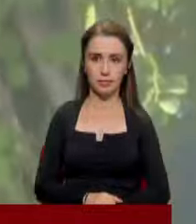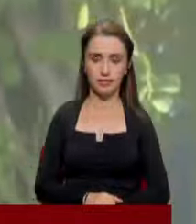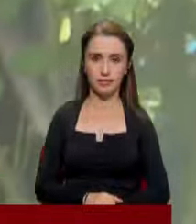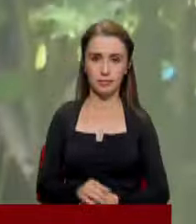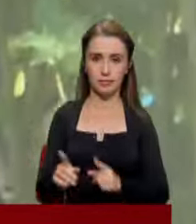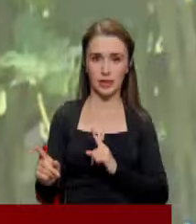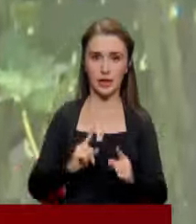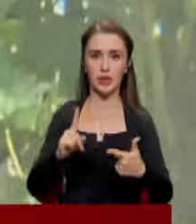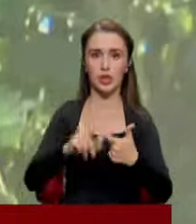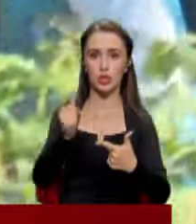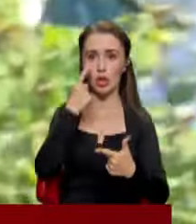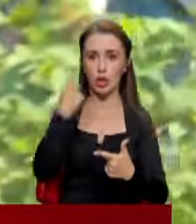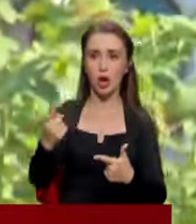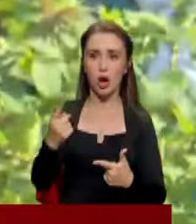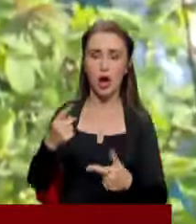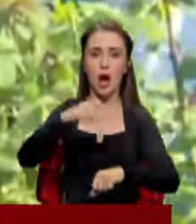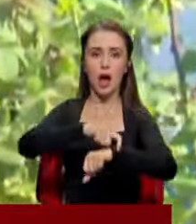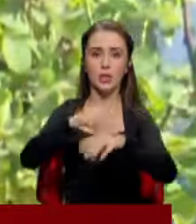mahkem gün